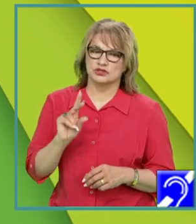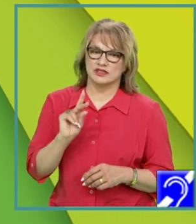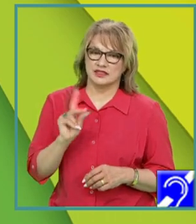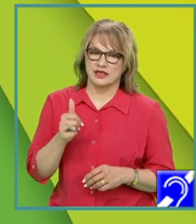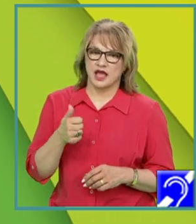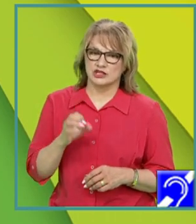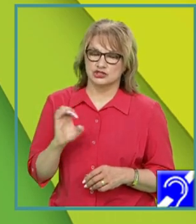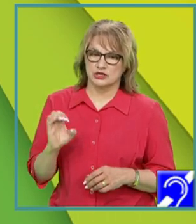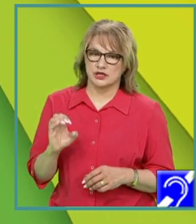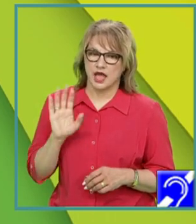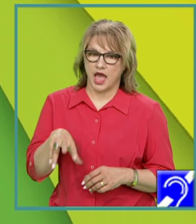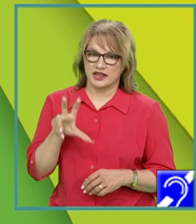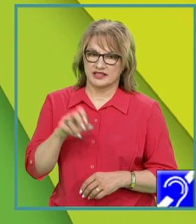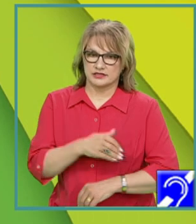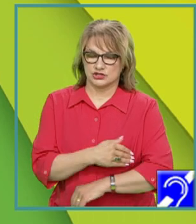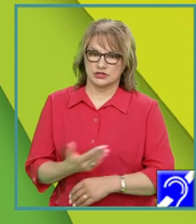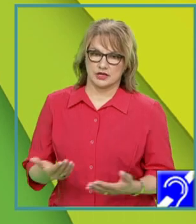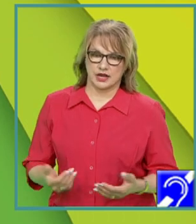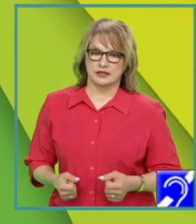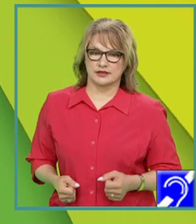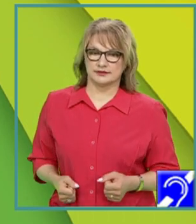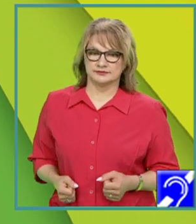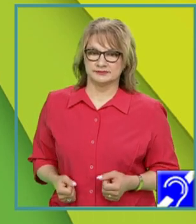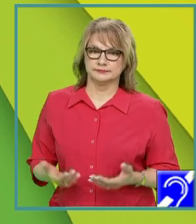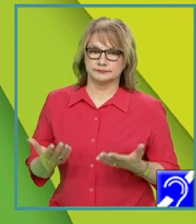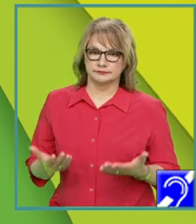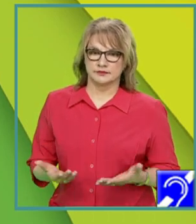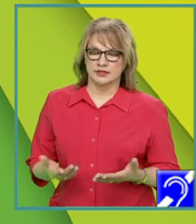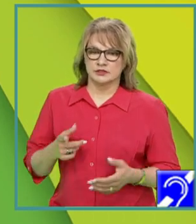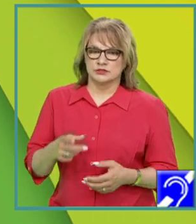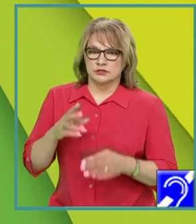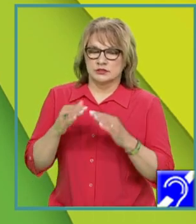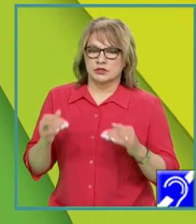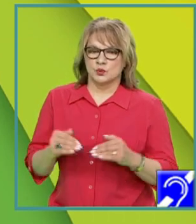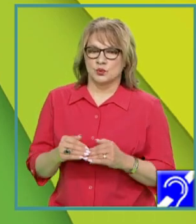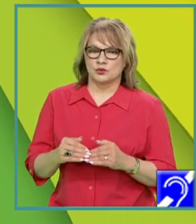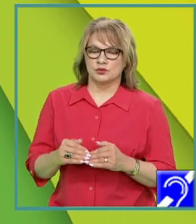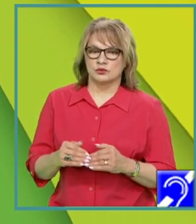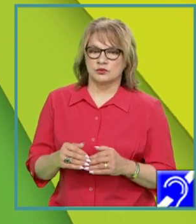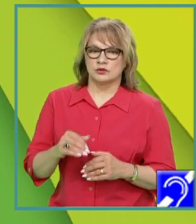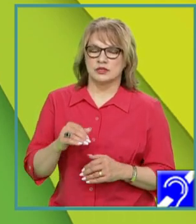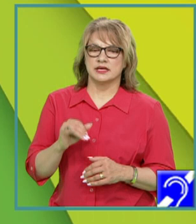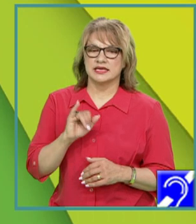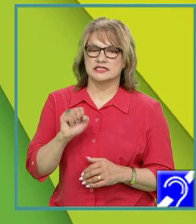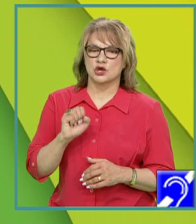aceea are 30 de grade Da deci în triunghiul isoscel